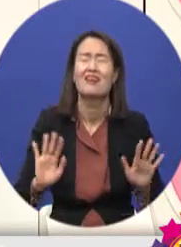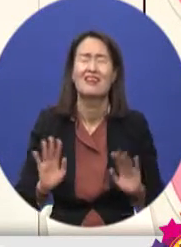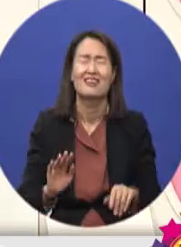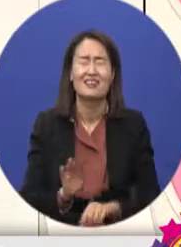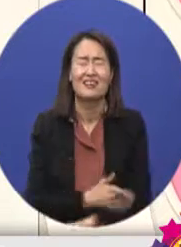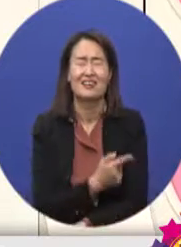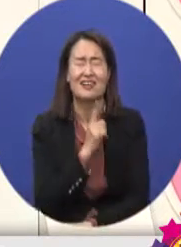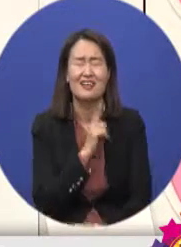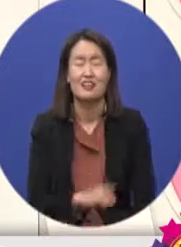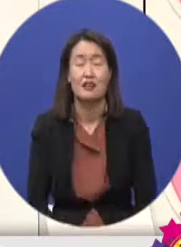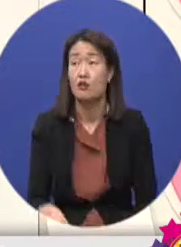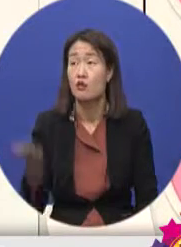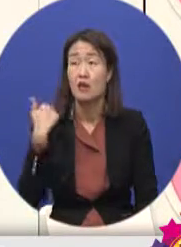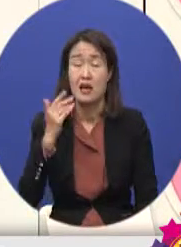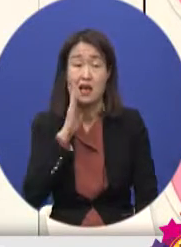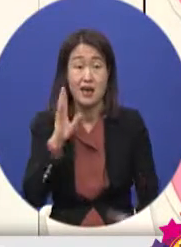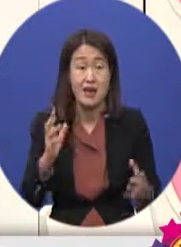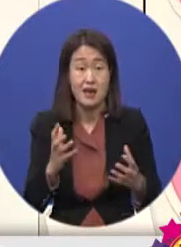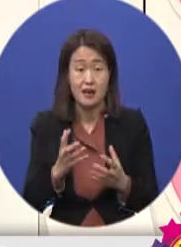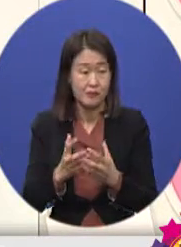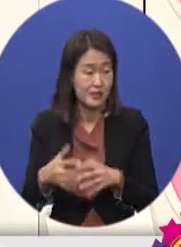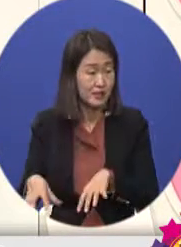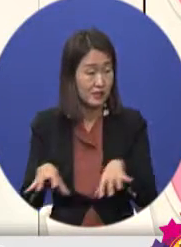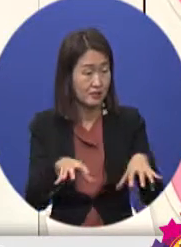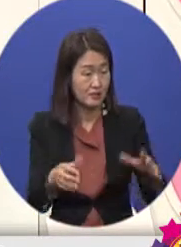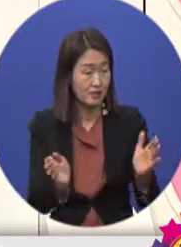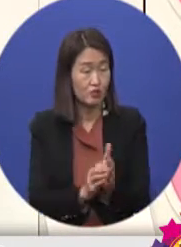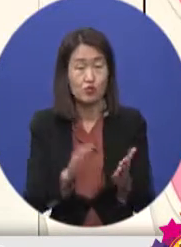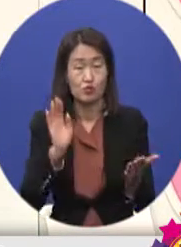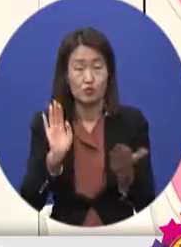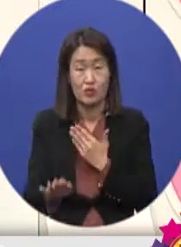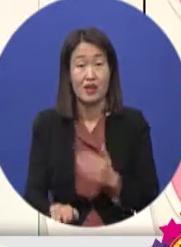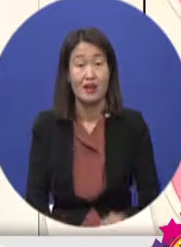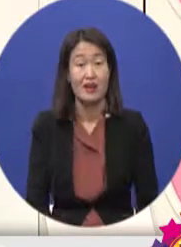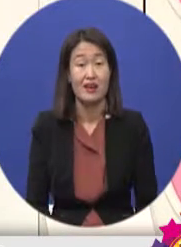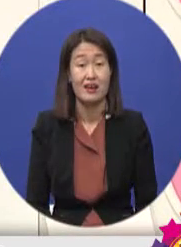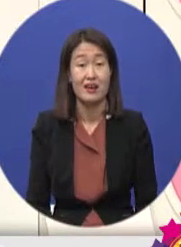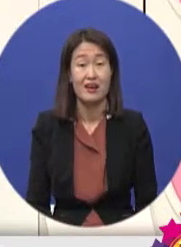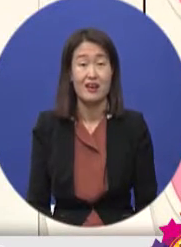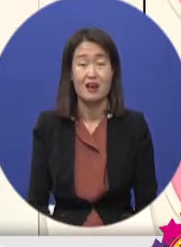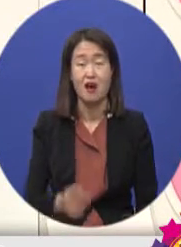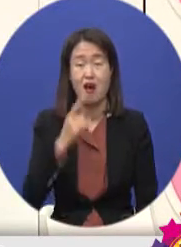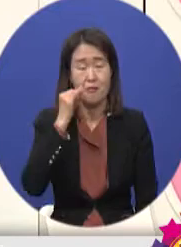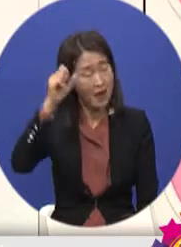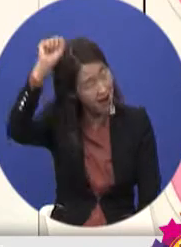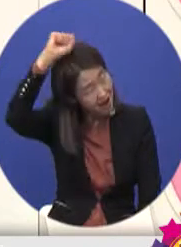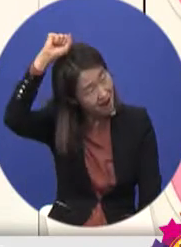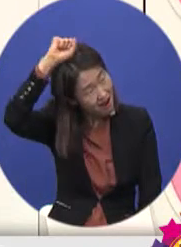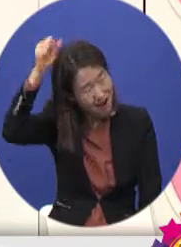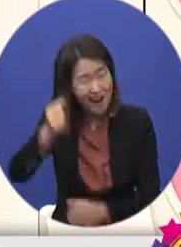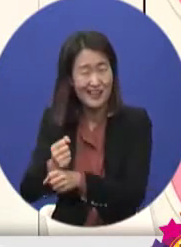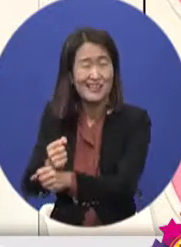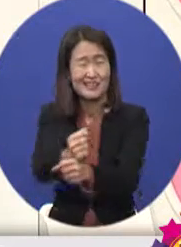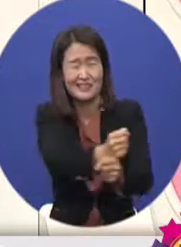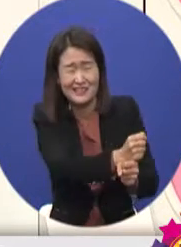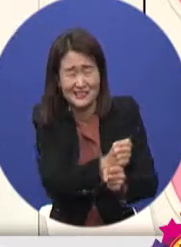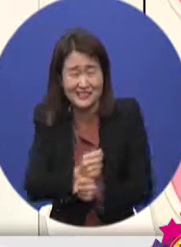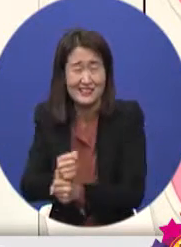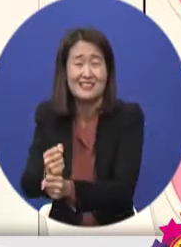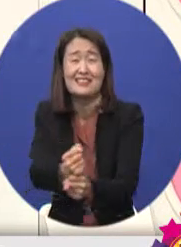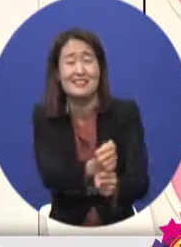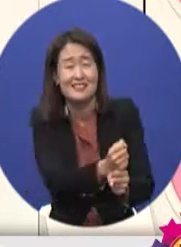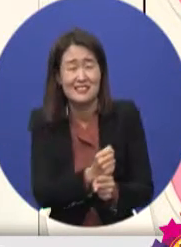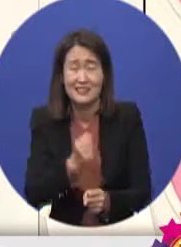네, 그 전에는 김장 끝나고 어머니가 가마솥에 그냥 붉게 예. 매주콩을 삶아서 이렇게 매주